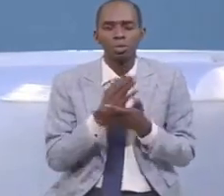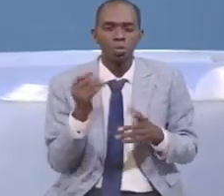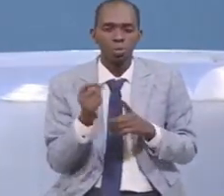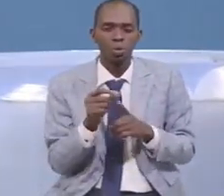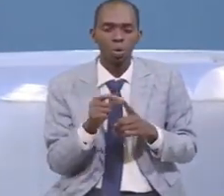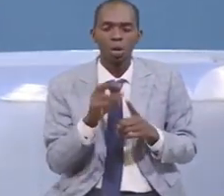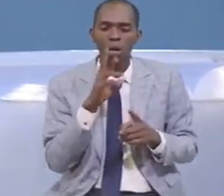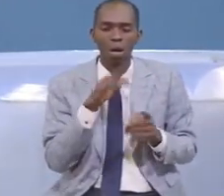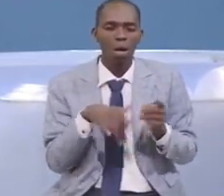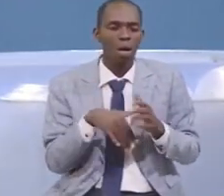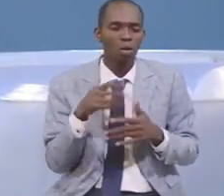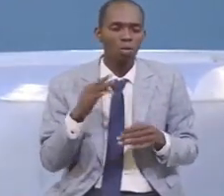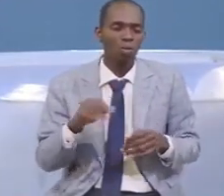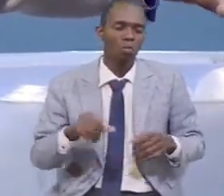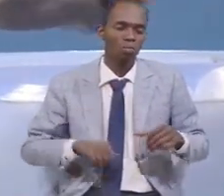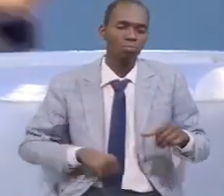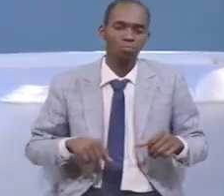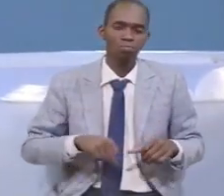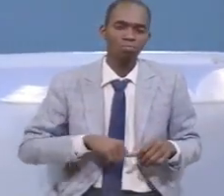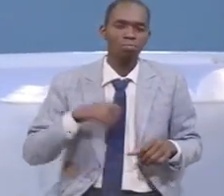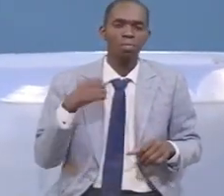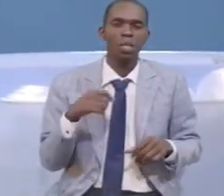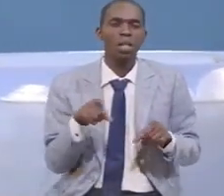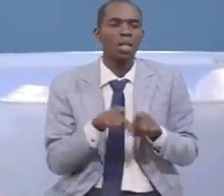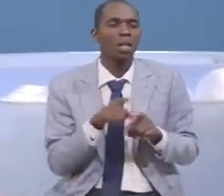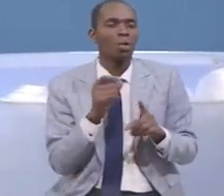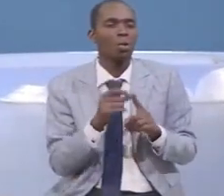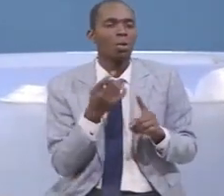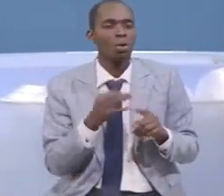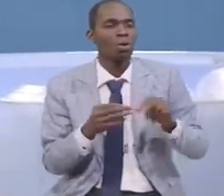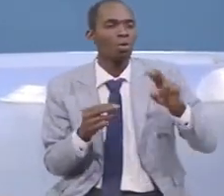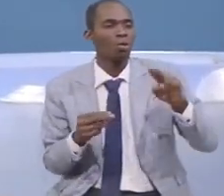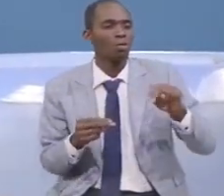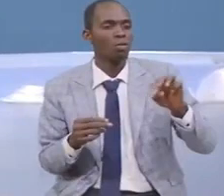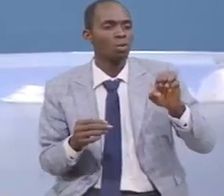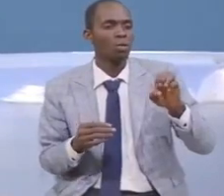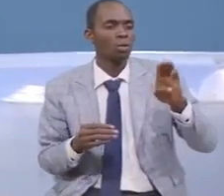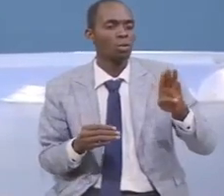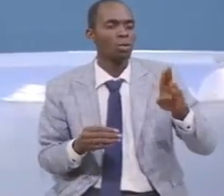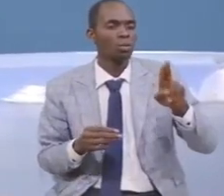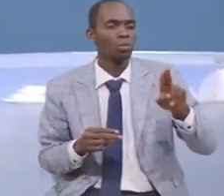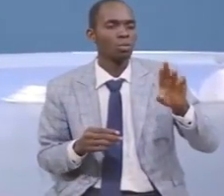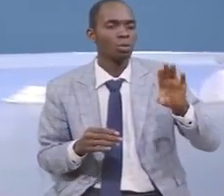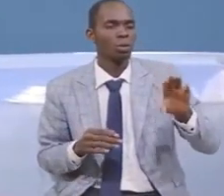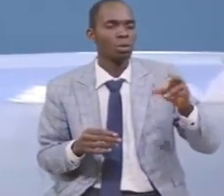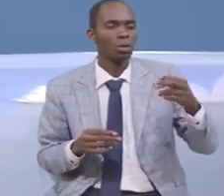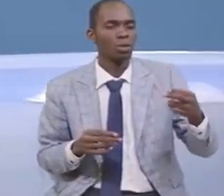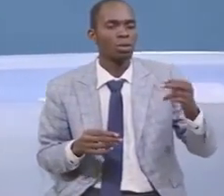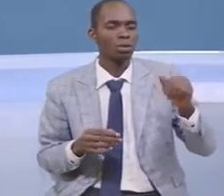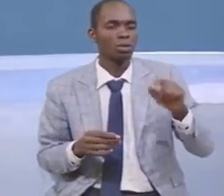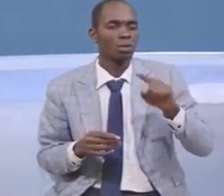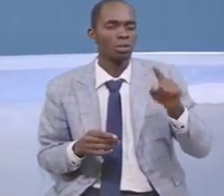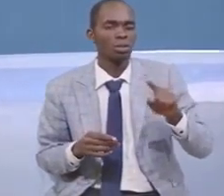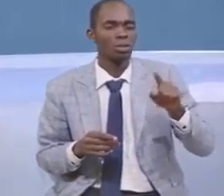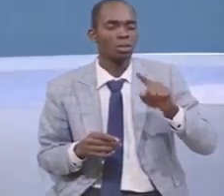గర్వంలో నుంచి వస్తాయి. Like the words of Nebuchadnezzar, it came because of pride. నెబుకద్నెజర్ యొక్క మాటలు అతని డాంబికము